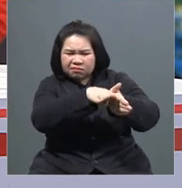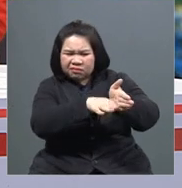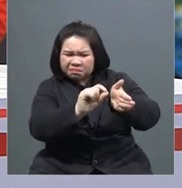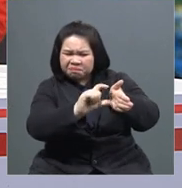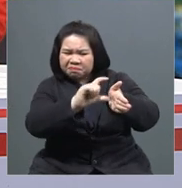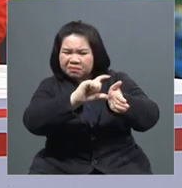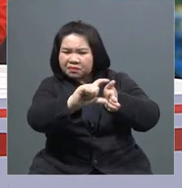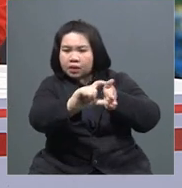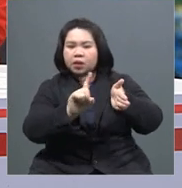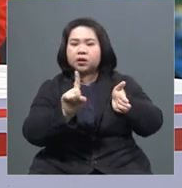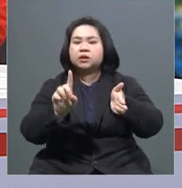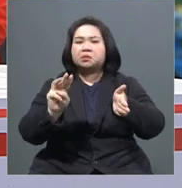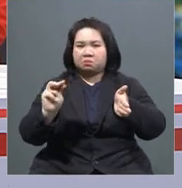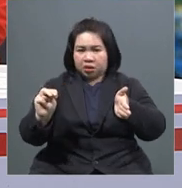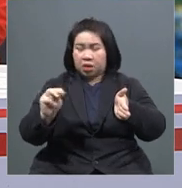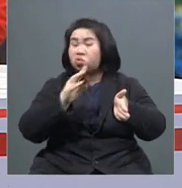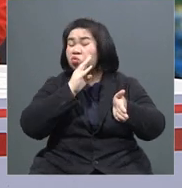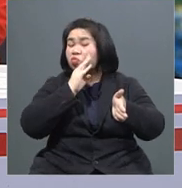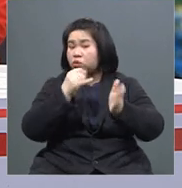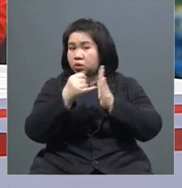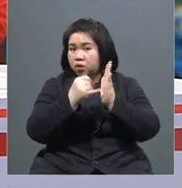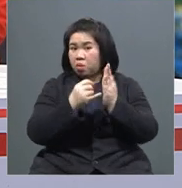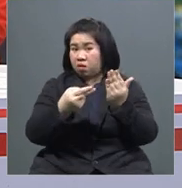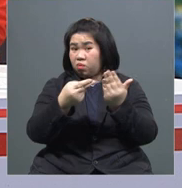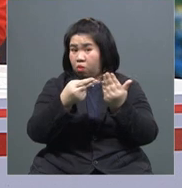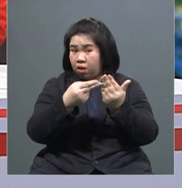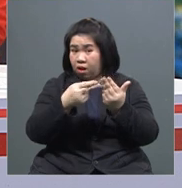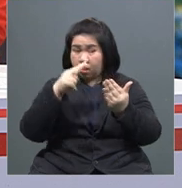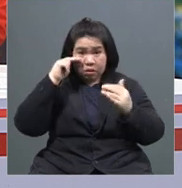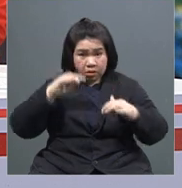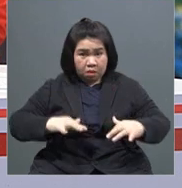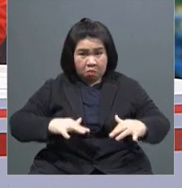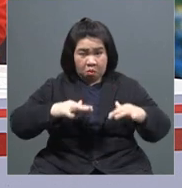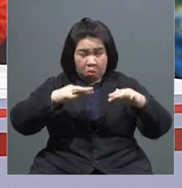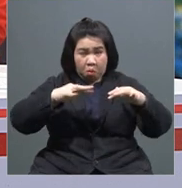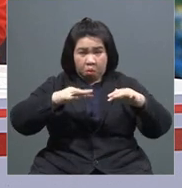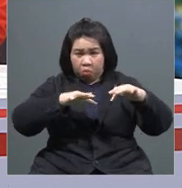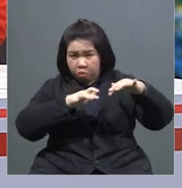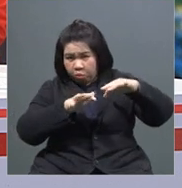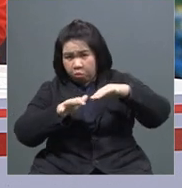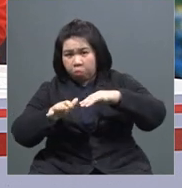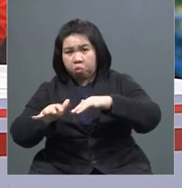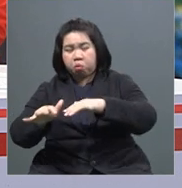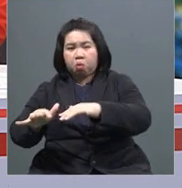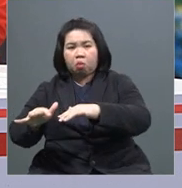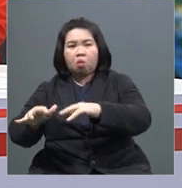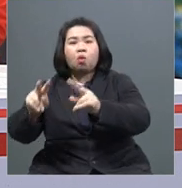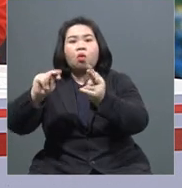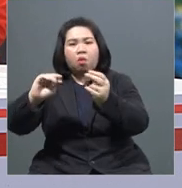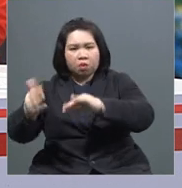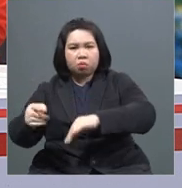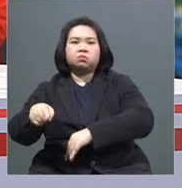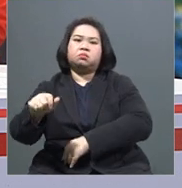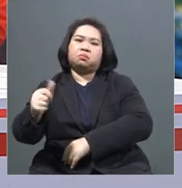ตรแล้วเพราะฉะนั้นถ้าเกิดน้ำจากหนองคายที่ตอนนี้ก็ท่วมสูงอยู ่ นะฮะถ้ามันมาถึงนครพนมเมื่อไหร่เนี่ยนะฮะจากระดับณปัจจุบันเนี่ยเผลอๆเนี่ยอาจจะทำ